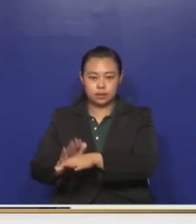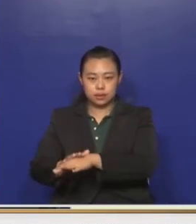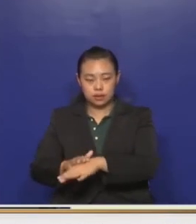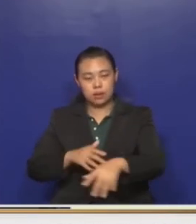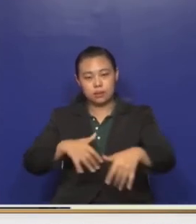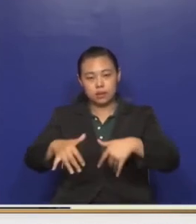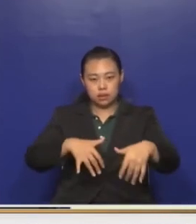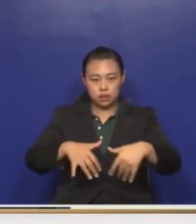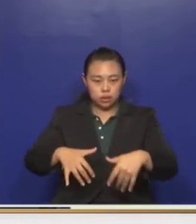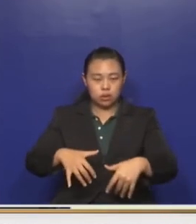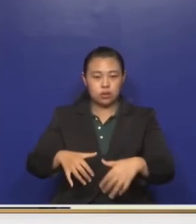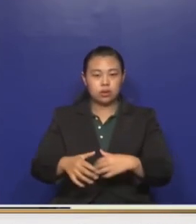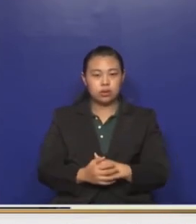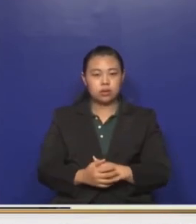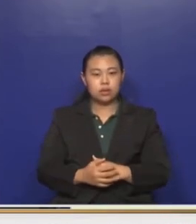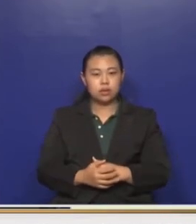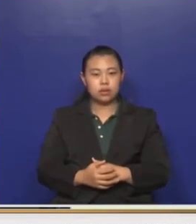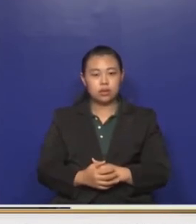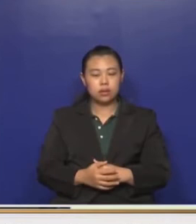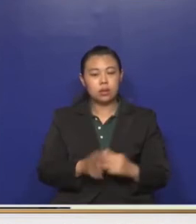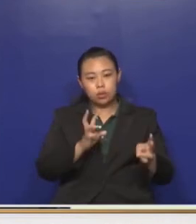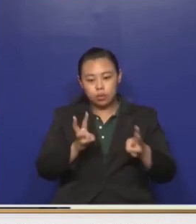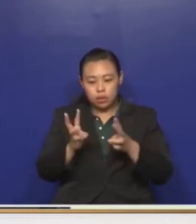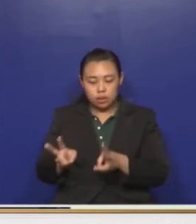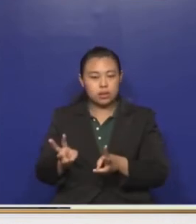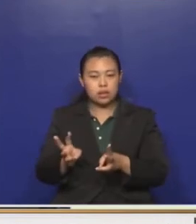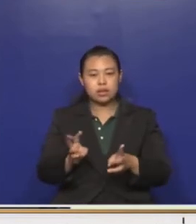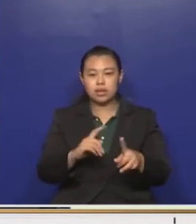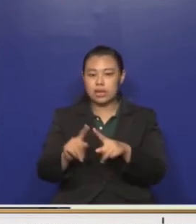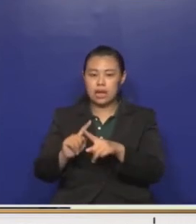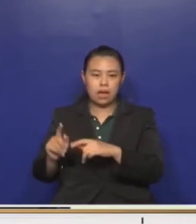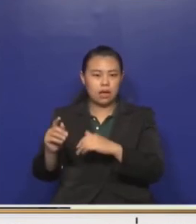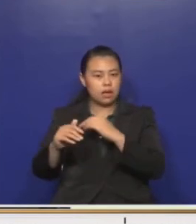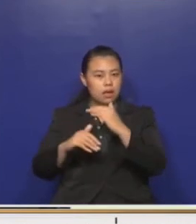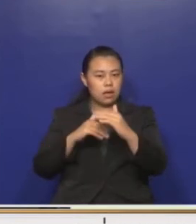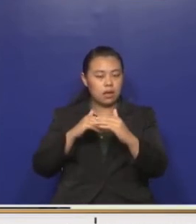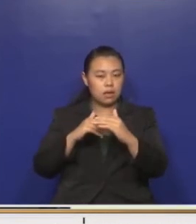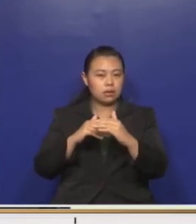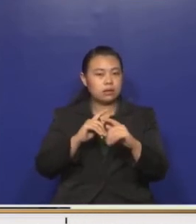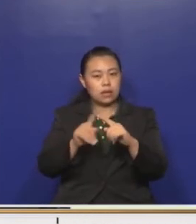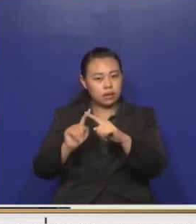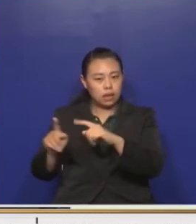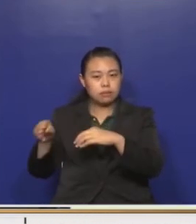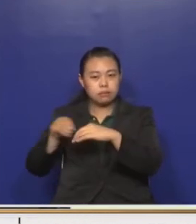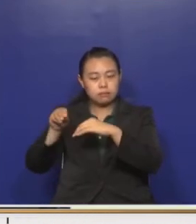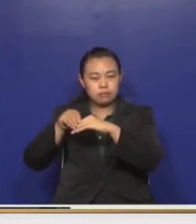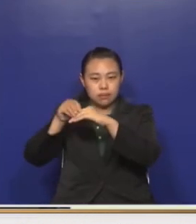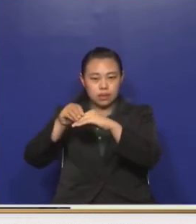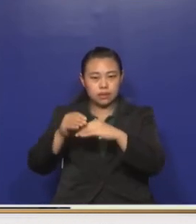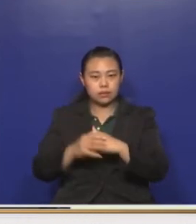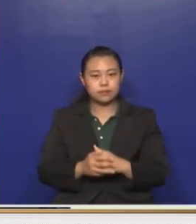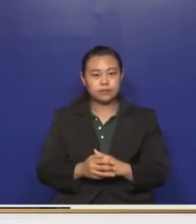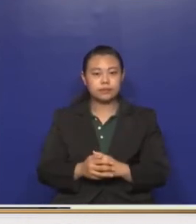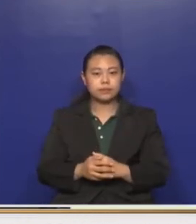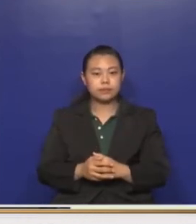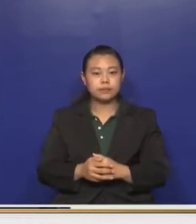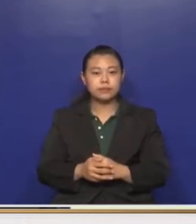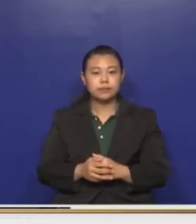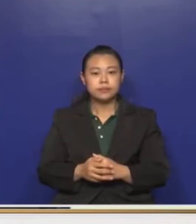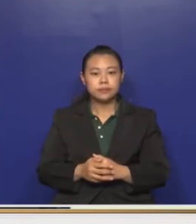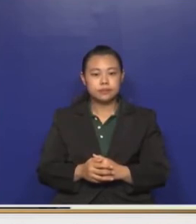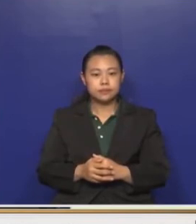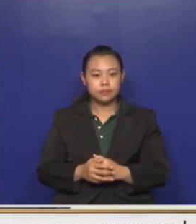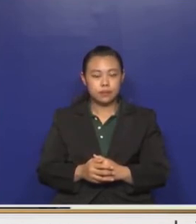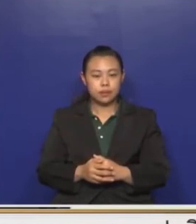หรือมีแนวทางมารถการณใดๆเพิ่มขึ้นที่จะทำให้เป้าหมายของวาระเหน